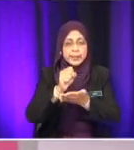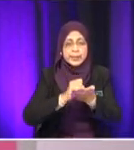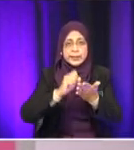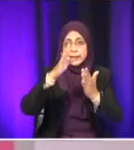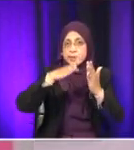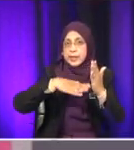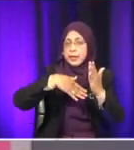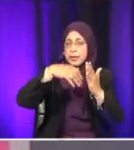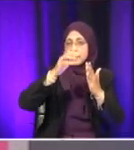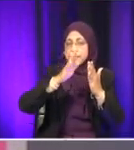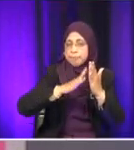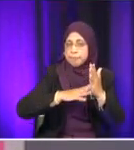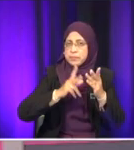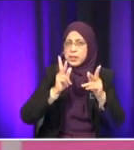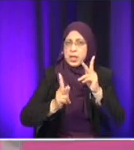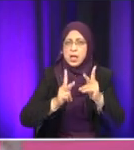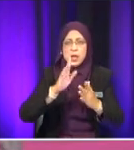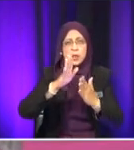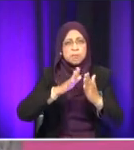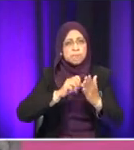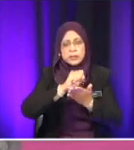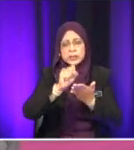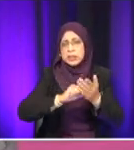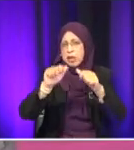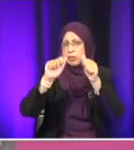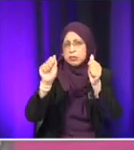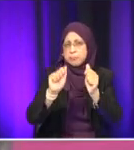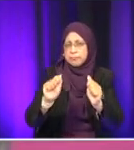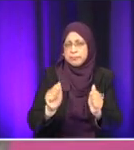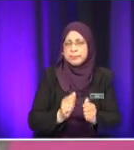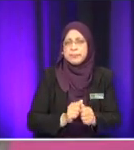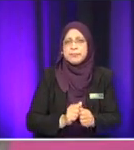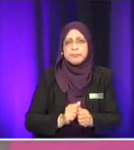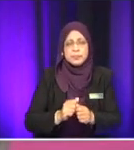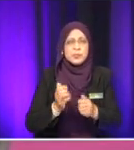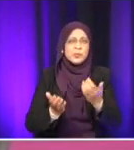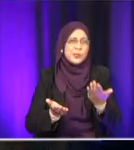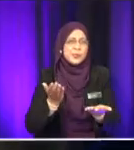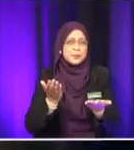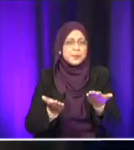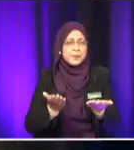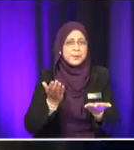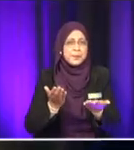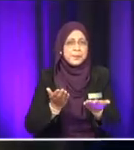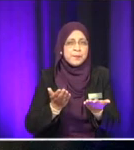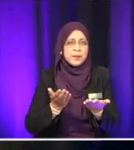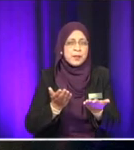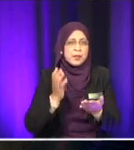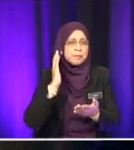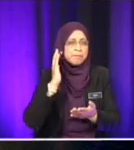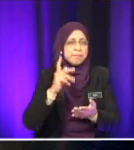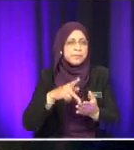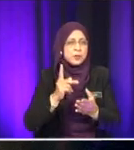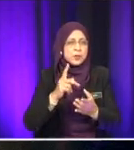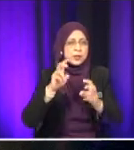kalau seni Arca 1 berkemungkinan besar dia akan keluar untuk